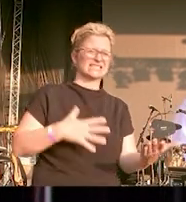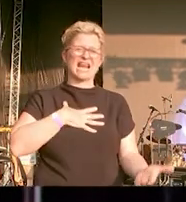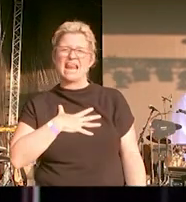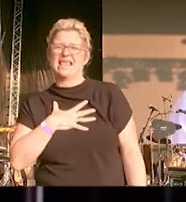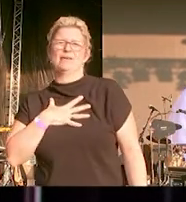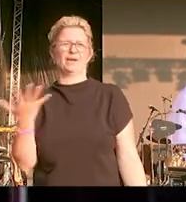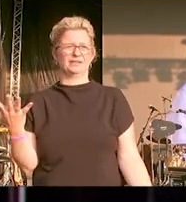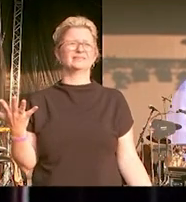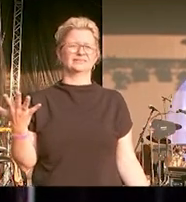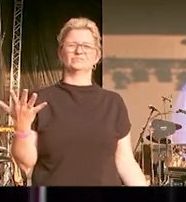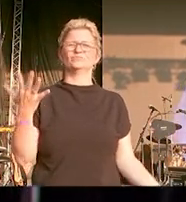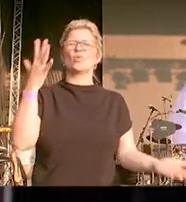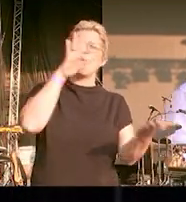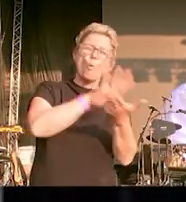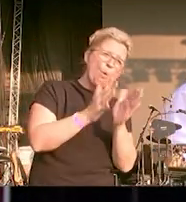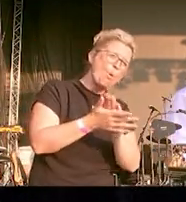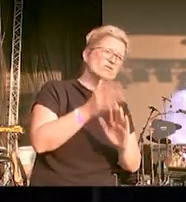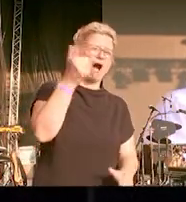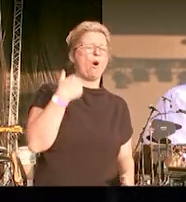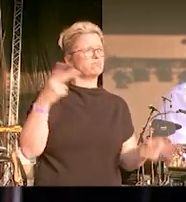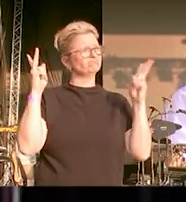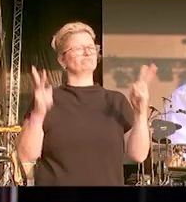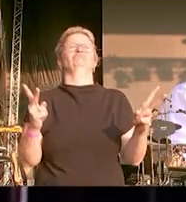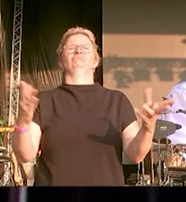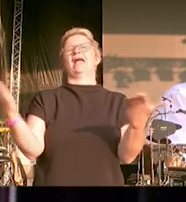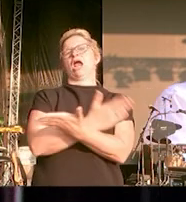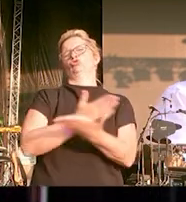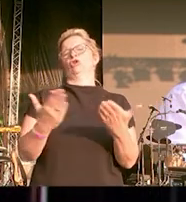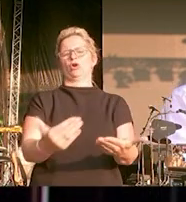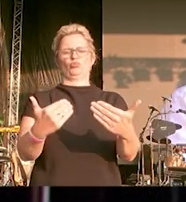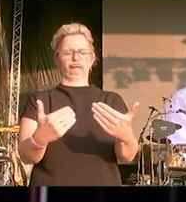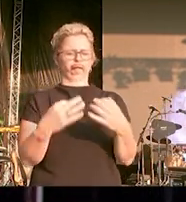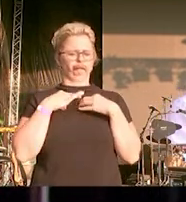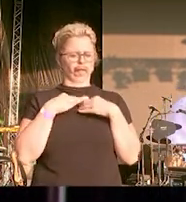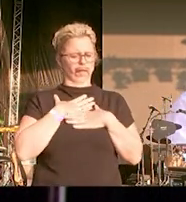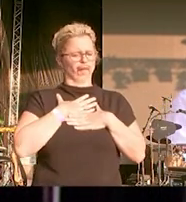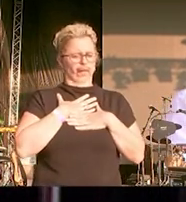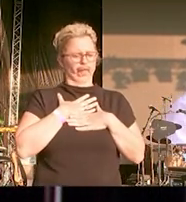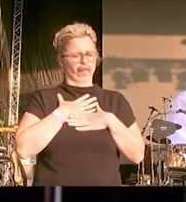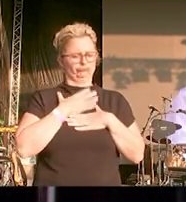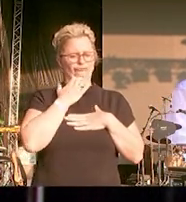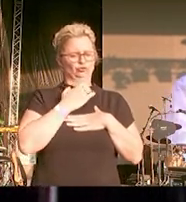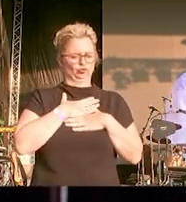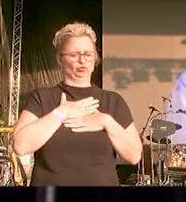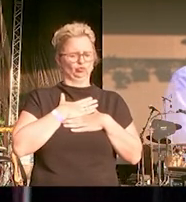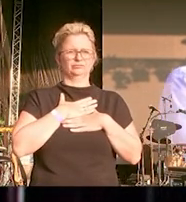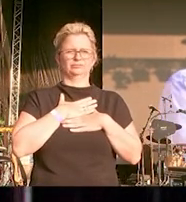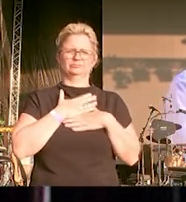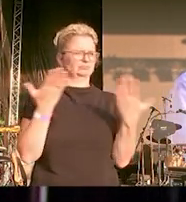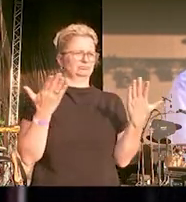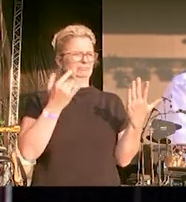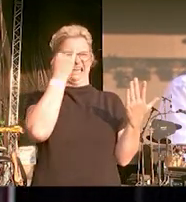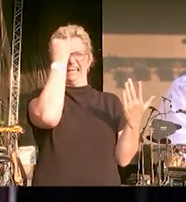lieben oder aber auch gerade zu entscheiden, das für uns zu behalten. Was für eine